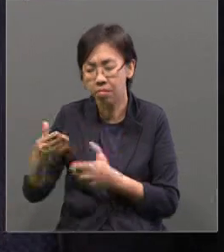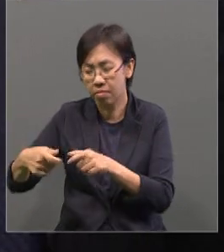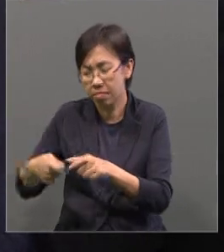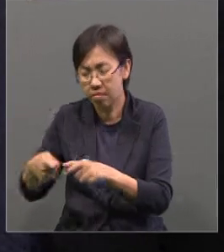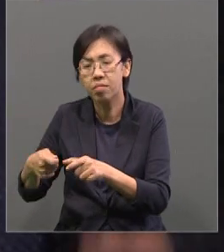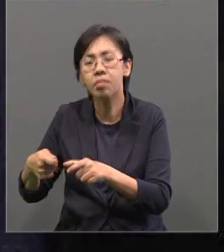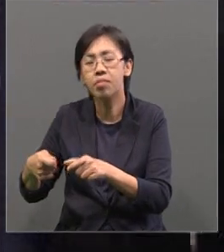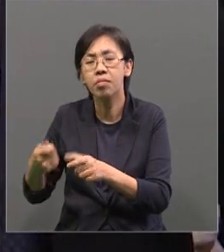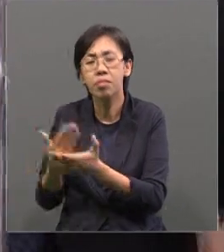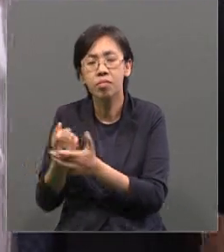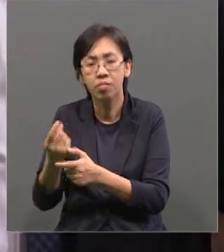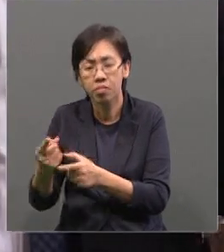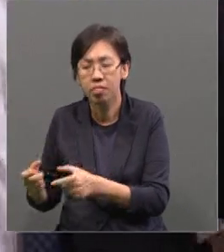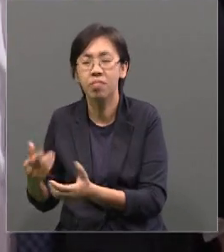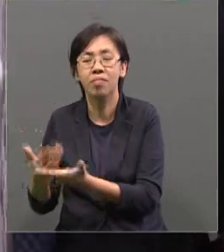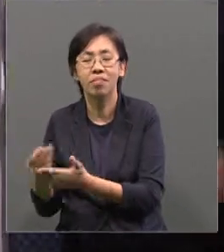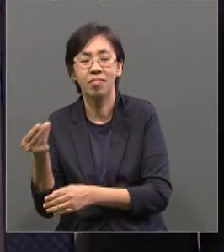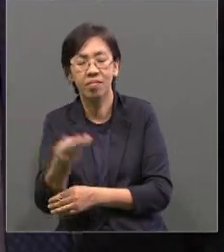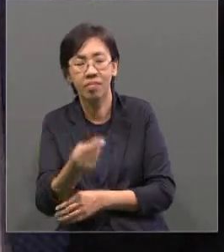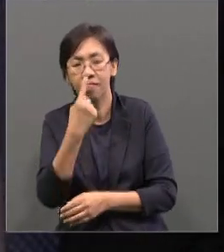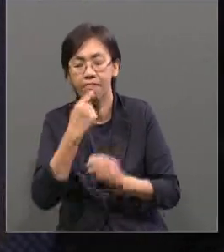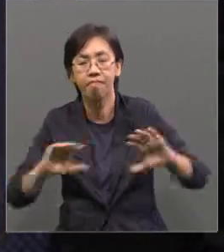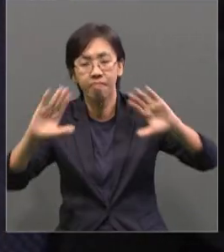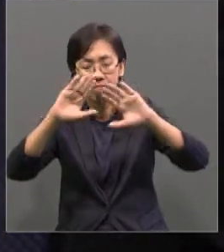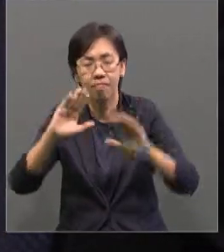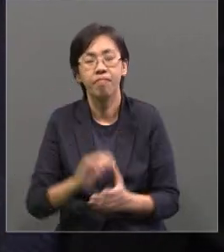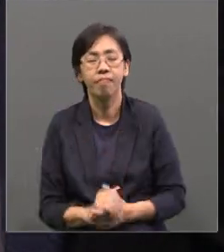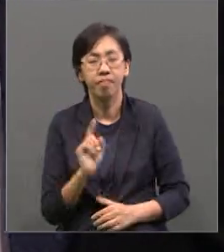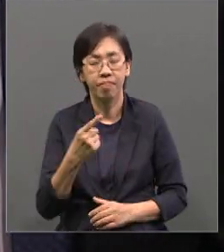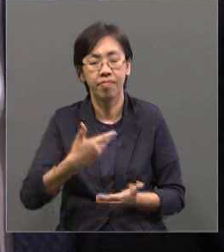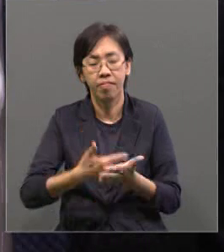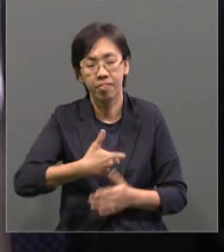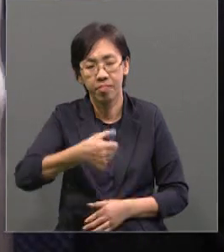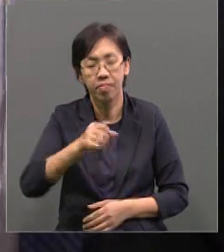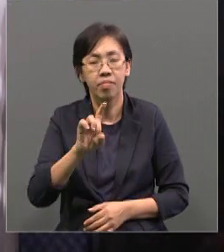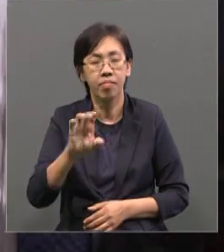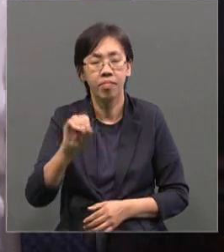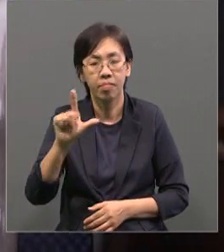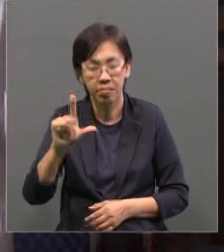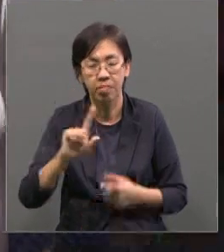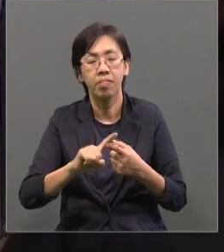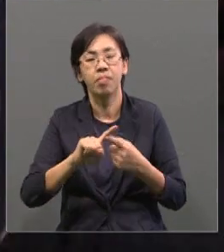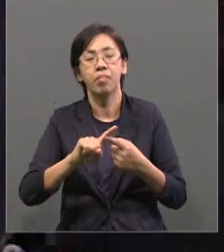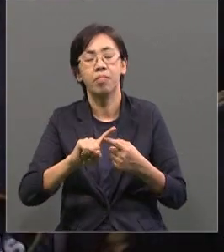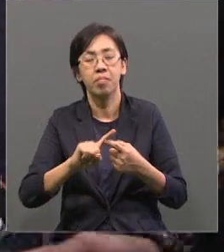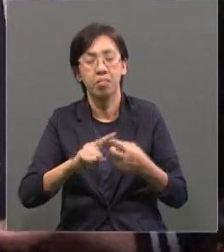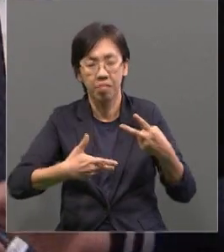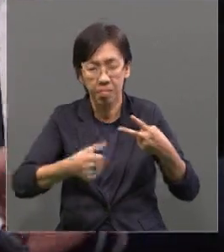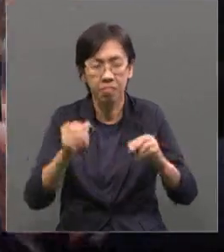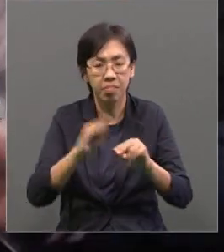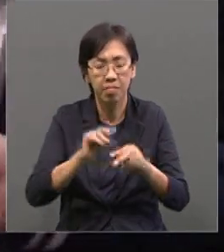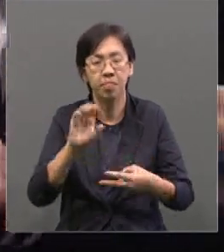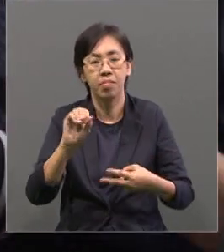แคชเชียร์เช็คสั่งจ่ายให้กับบริษัทลอตเตอรี่ออนไลน์จำกัดครั้งแรกเนี่ยยืม 150ล้านบาทและยืมเพิ่มอีก 50ล้านบาท